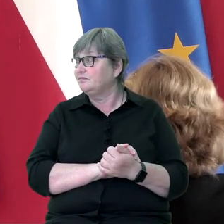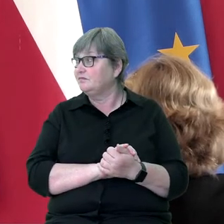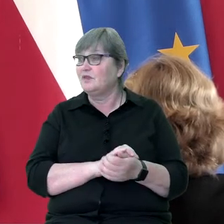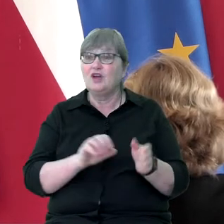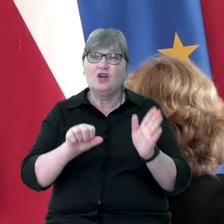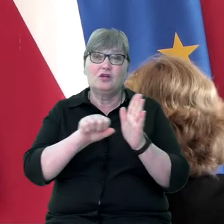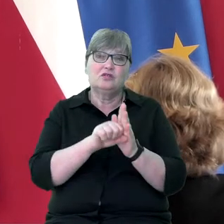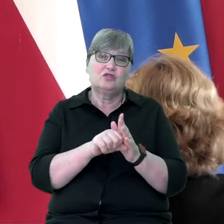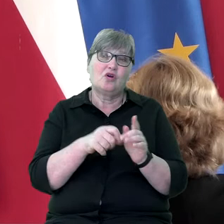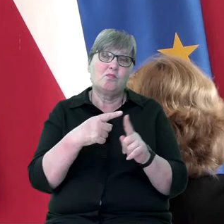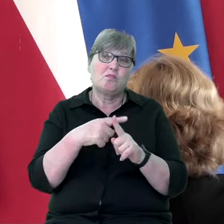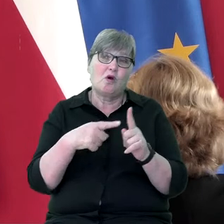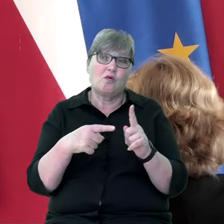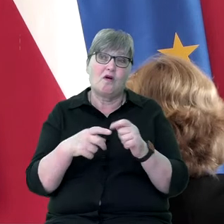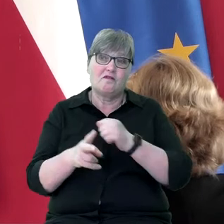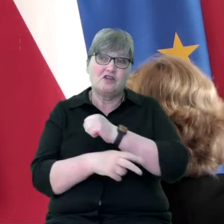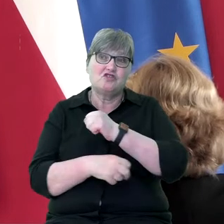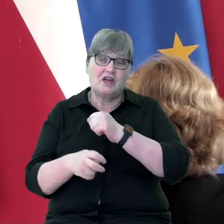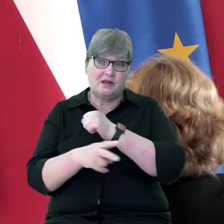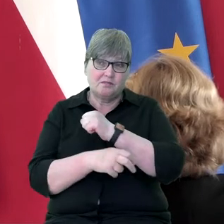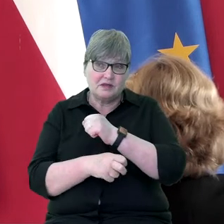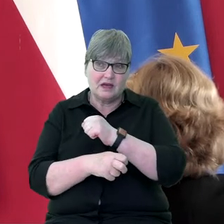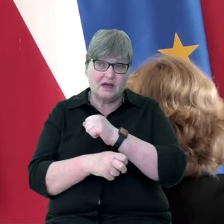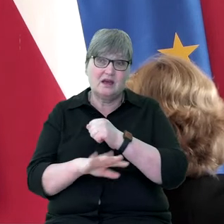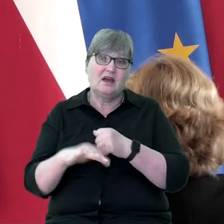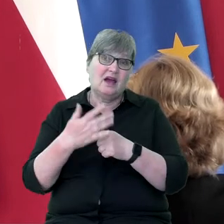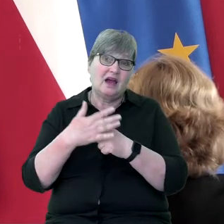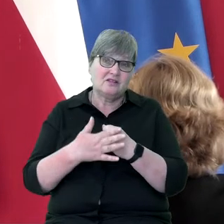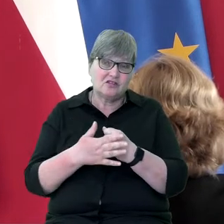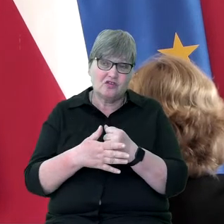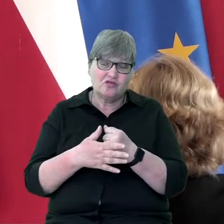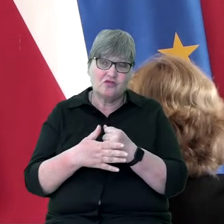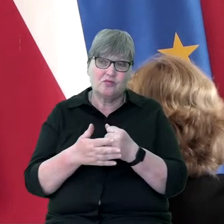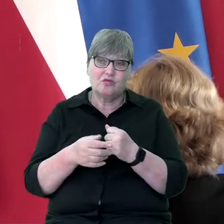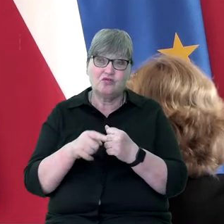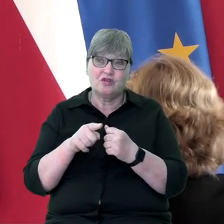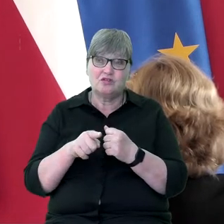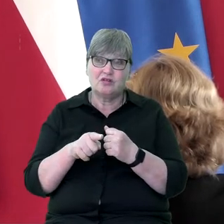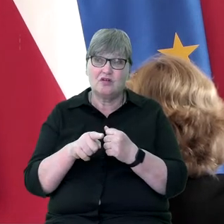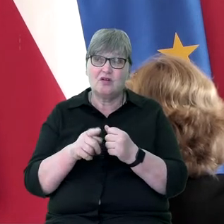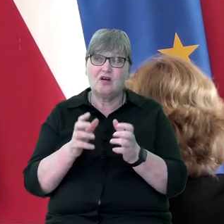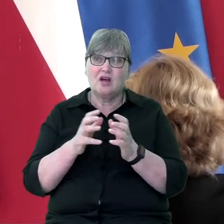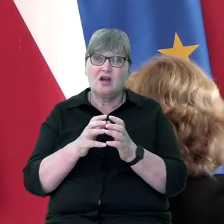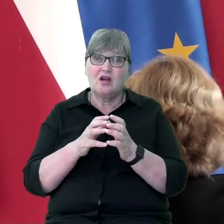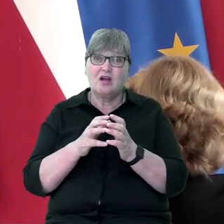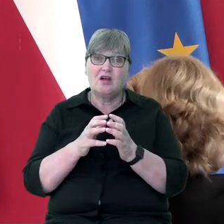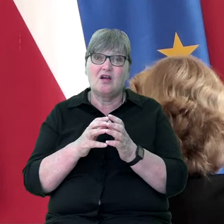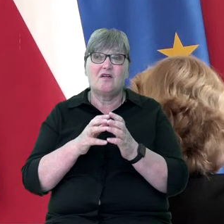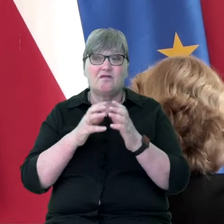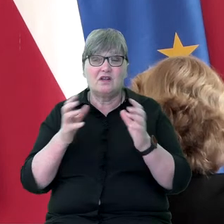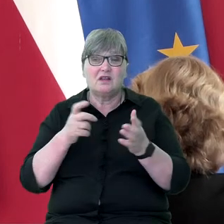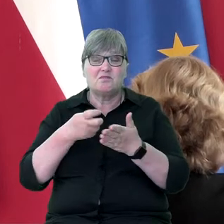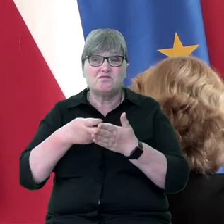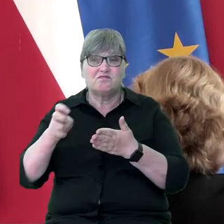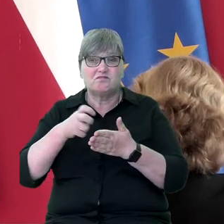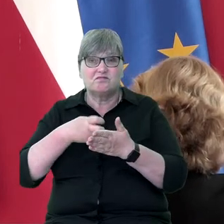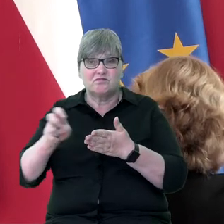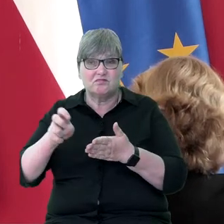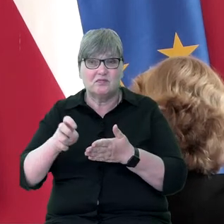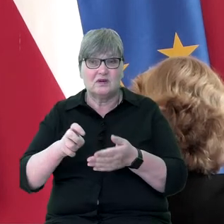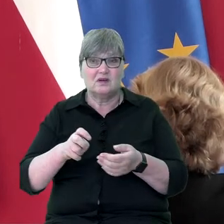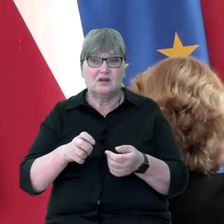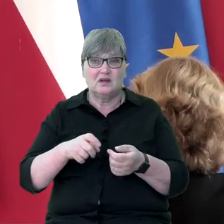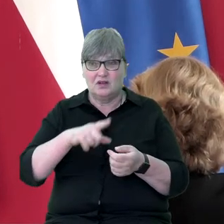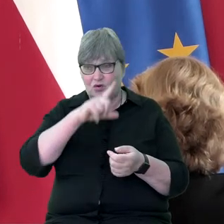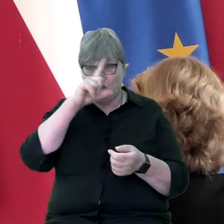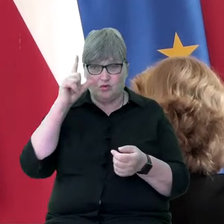połowy sierpnia, skończyło się to generalnie wielkimi wywózkami ludzi z delegatury rządu. To nie jest, można powiedzieć,